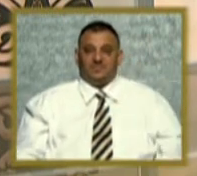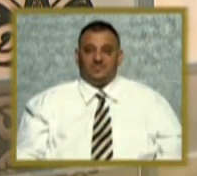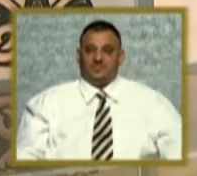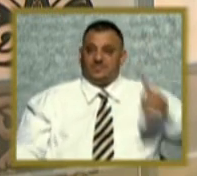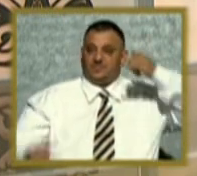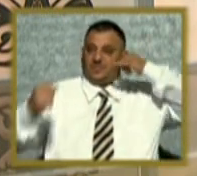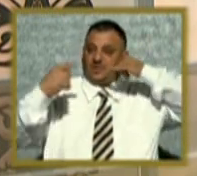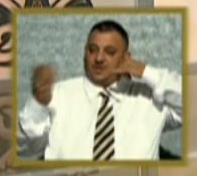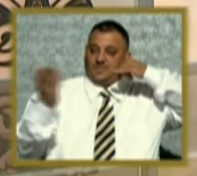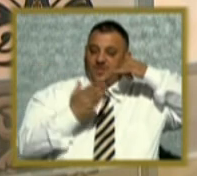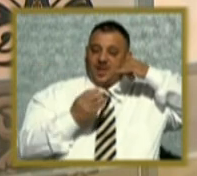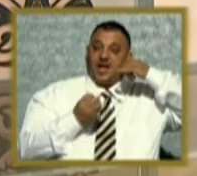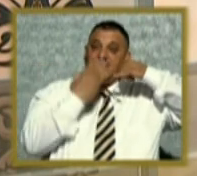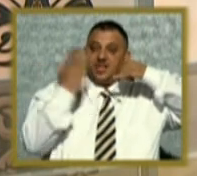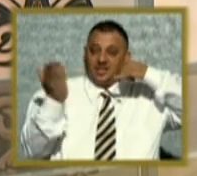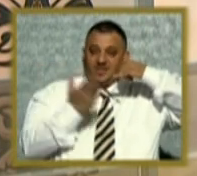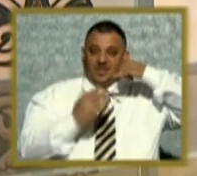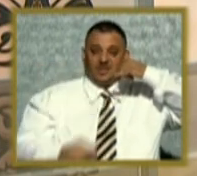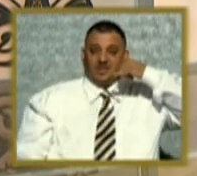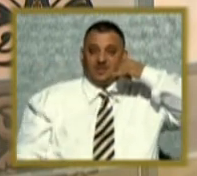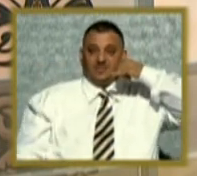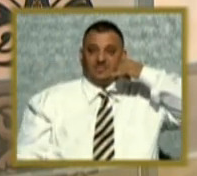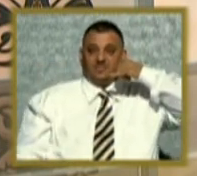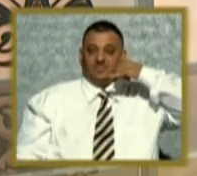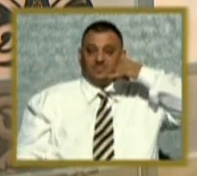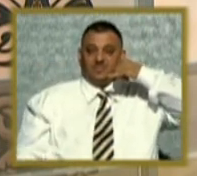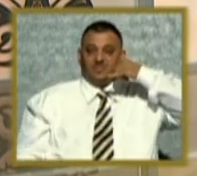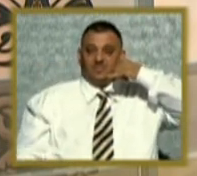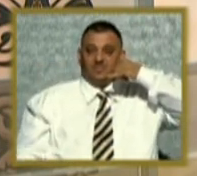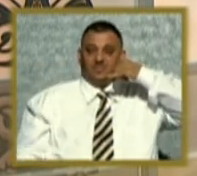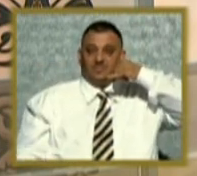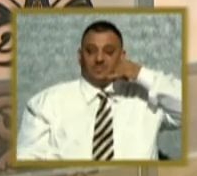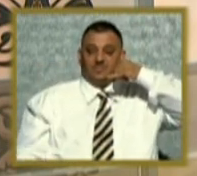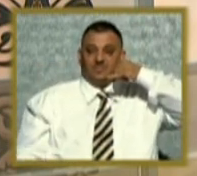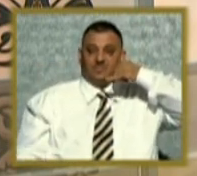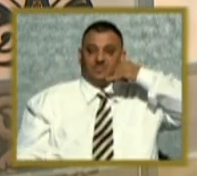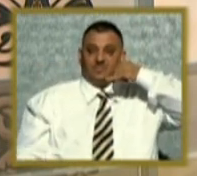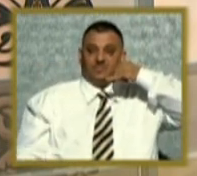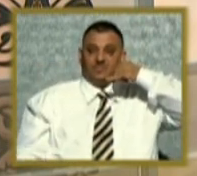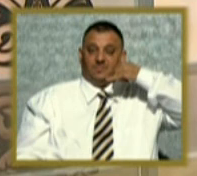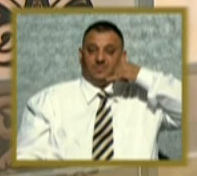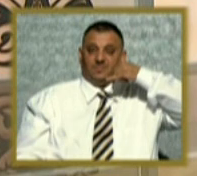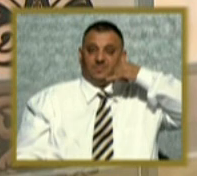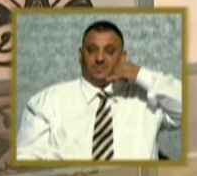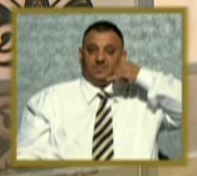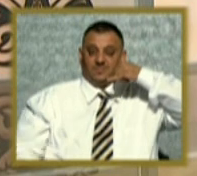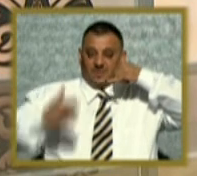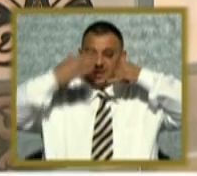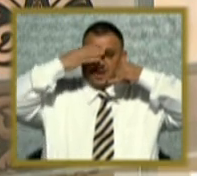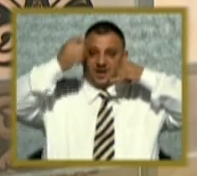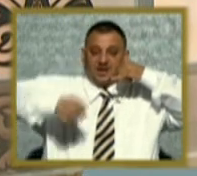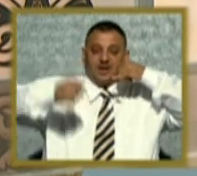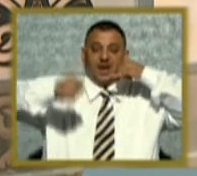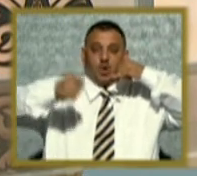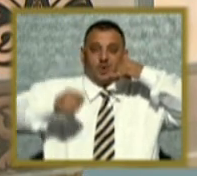تفضل. أخي أبو عمر من كندا. أيوة تفضل يا أخي. يلا تفضل. السلام عليكم ورحمة